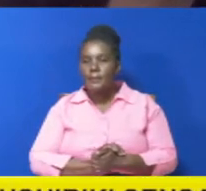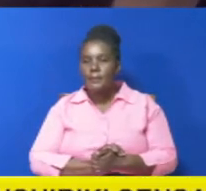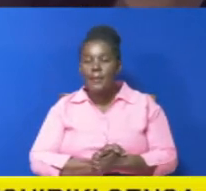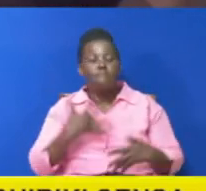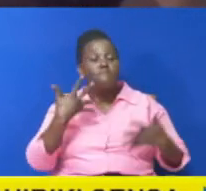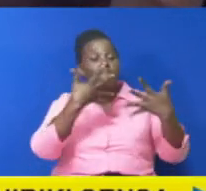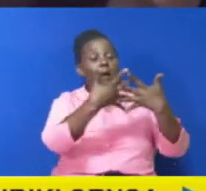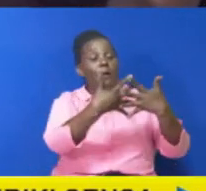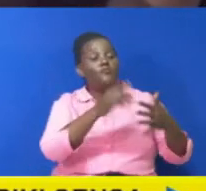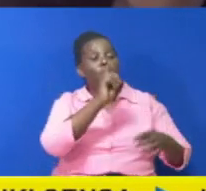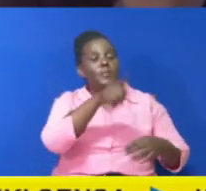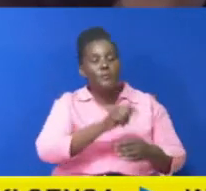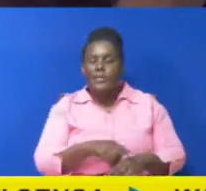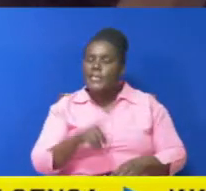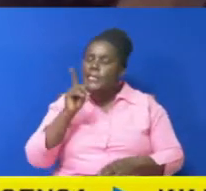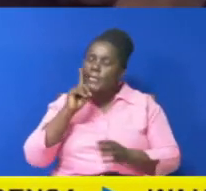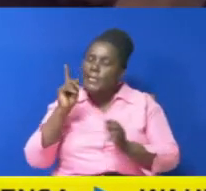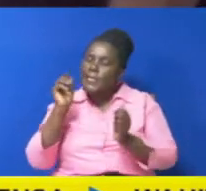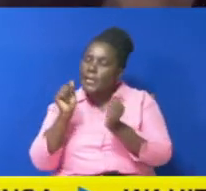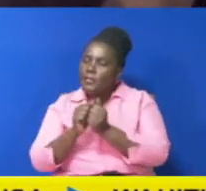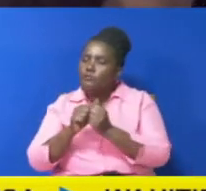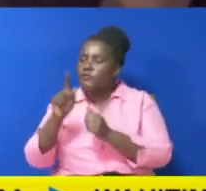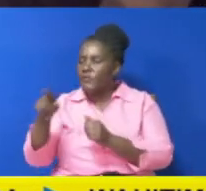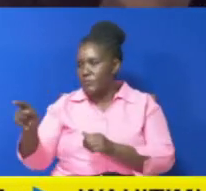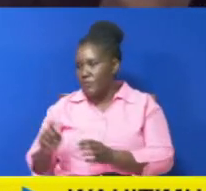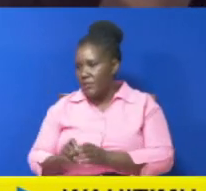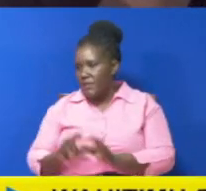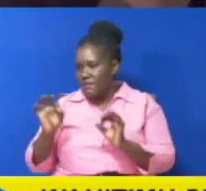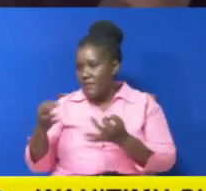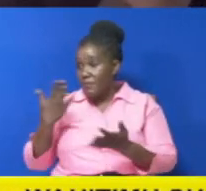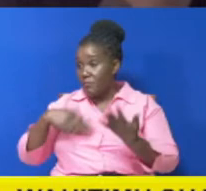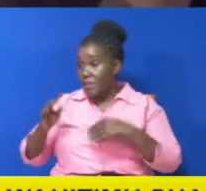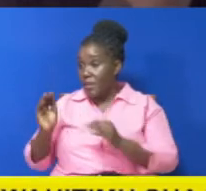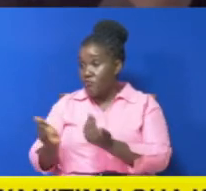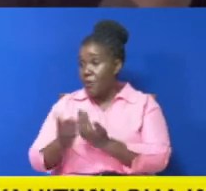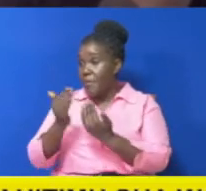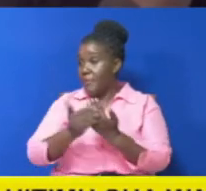maabusu zipo, kila kitu kipo. Sasa kwa nini tubembelezane?